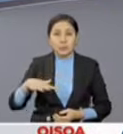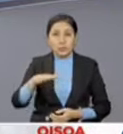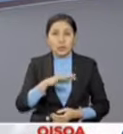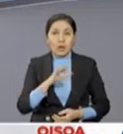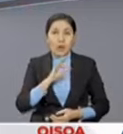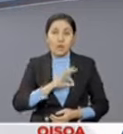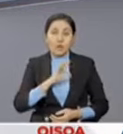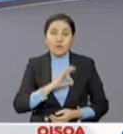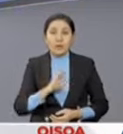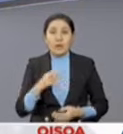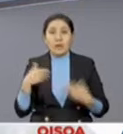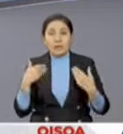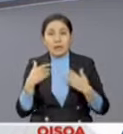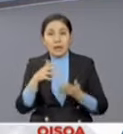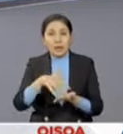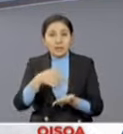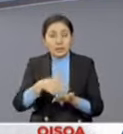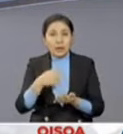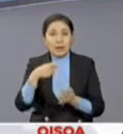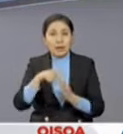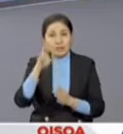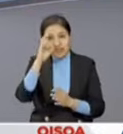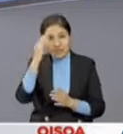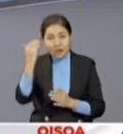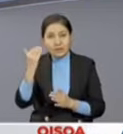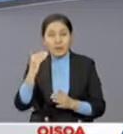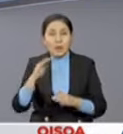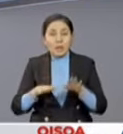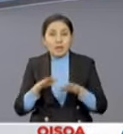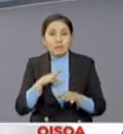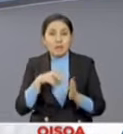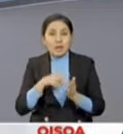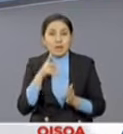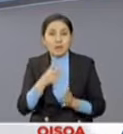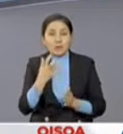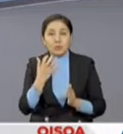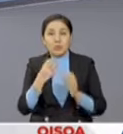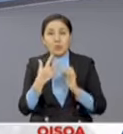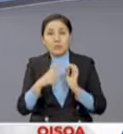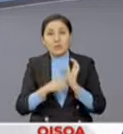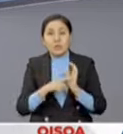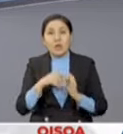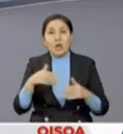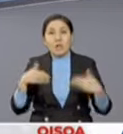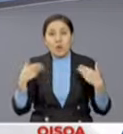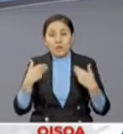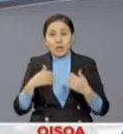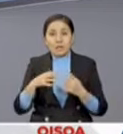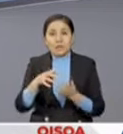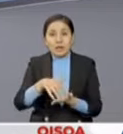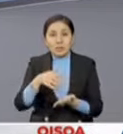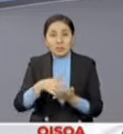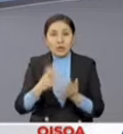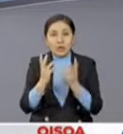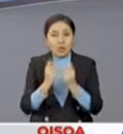Respublikamizda foydali qazilmalar zaxiralari bo'yicha davlat balansida jami 2537 ta foydali qazilmalar konlari